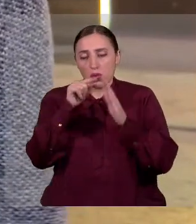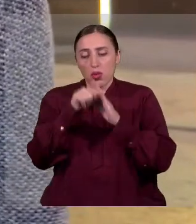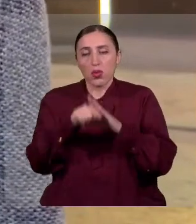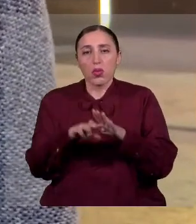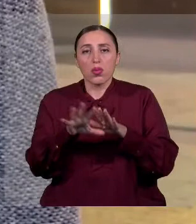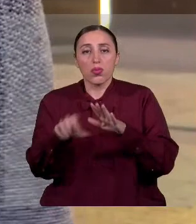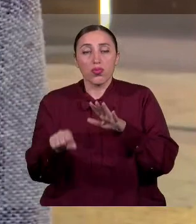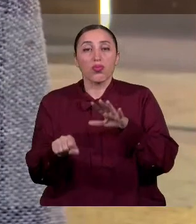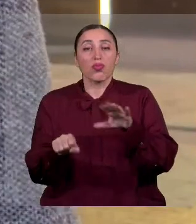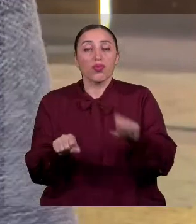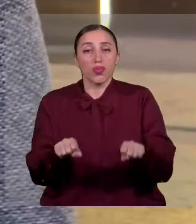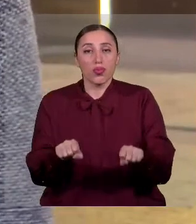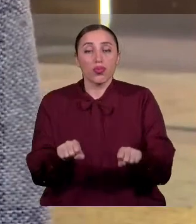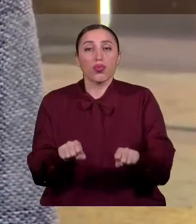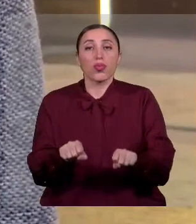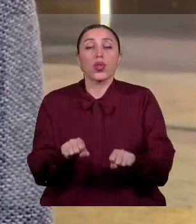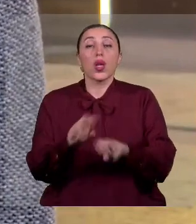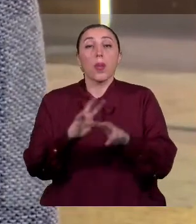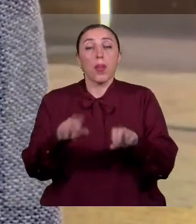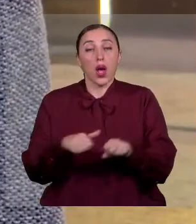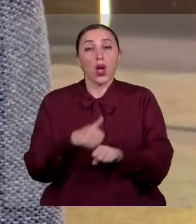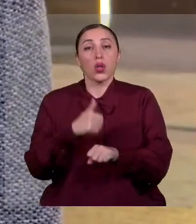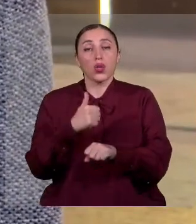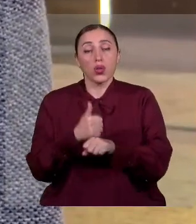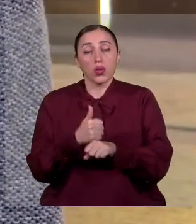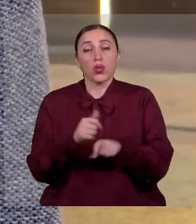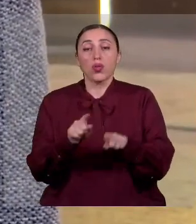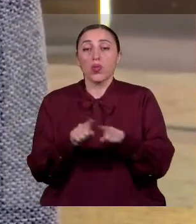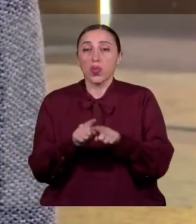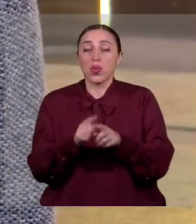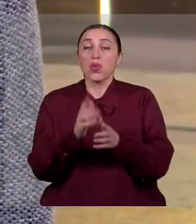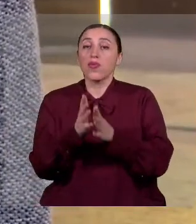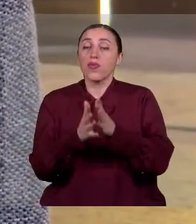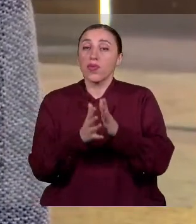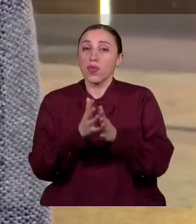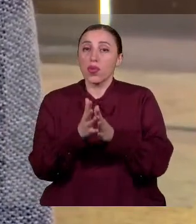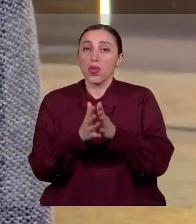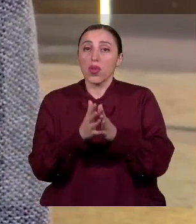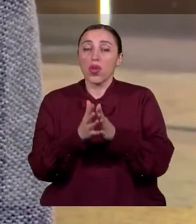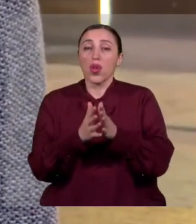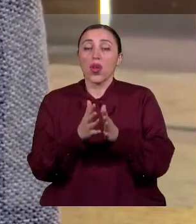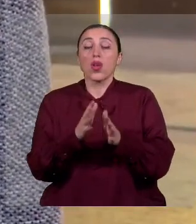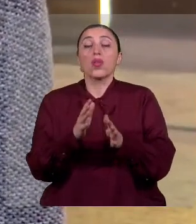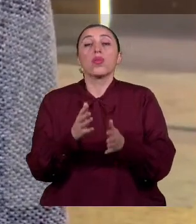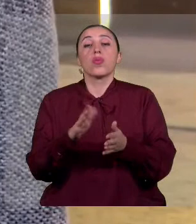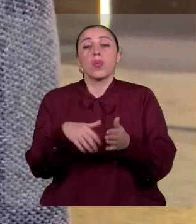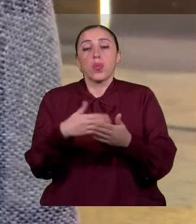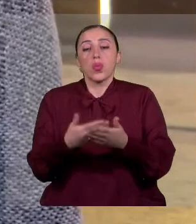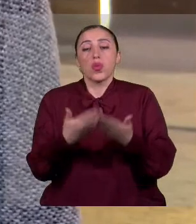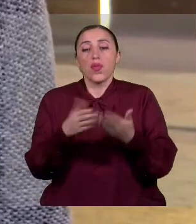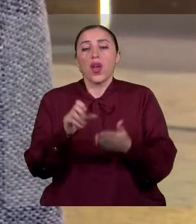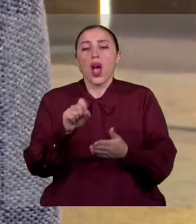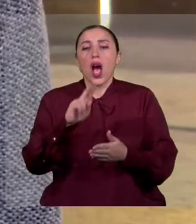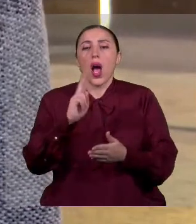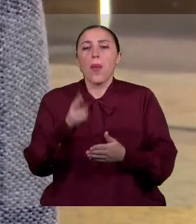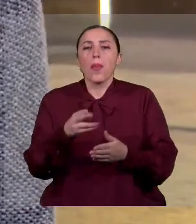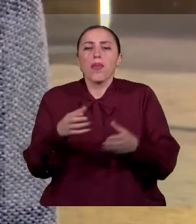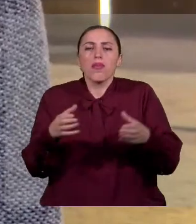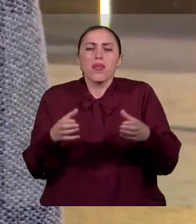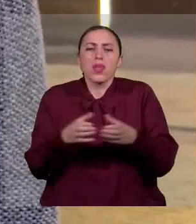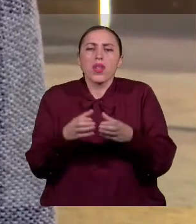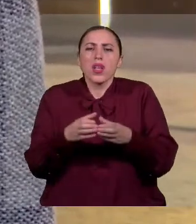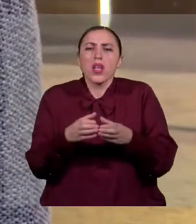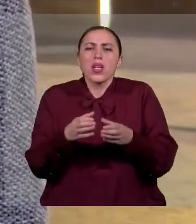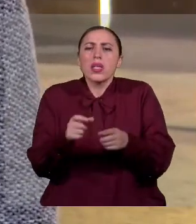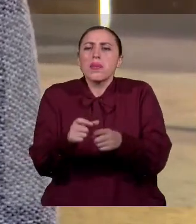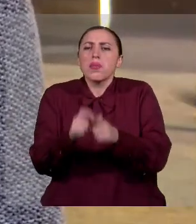Հայաստանի ինքնիշխան տարածքը։ Փաշինյանը ընդգծեց, որ այդպես էլ մինչև այս պահը ՀԱՊԿ-ից պատշաճ արձագանք